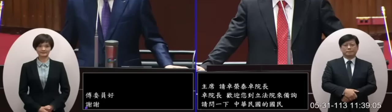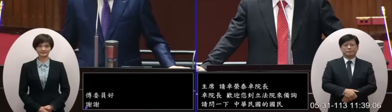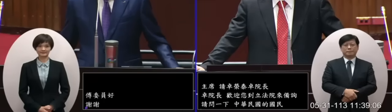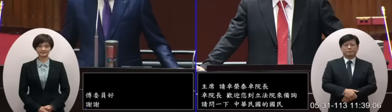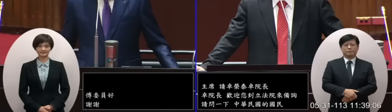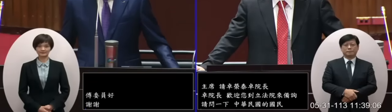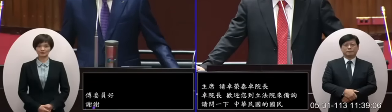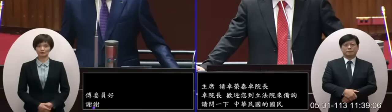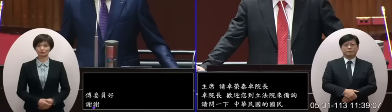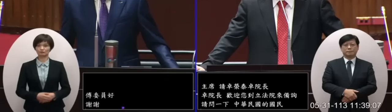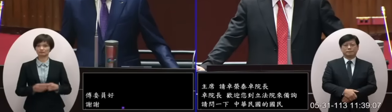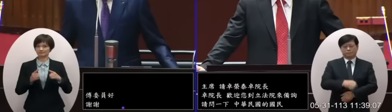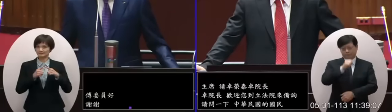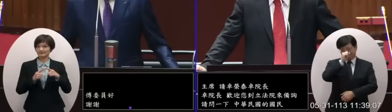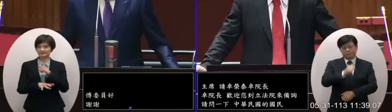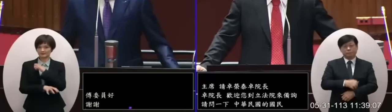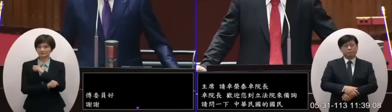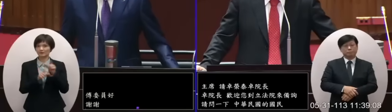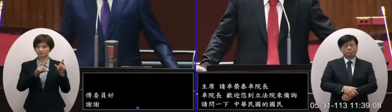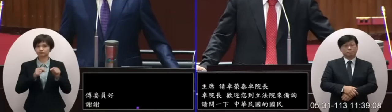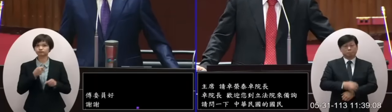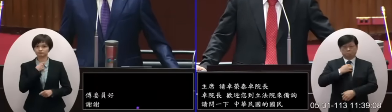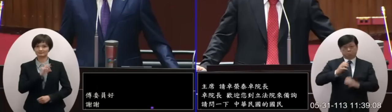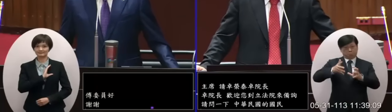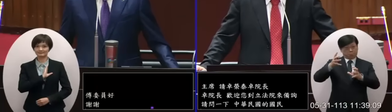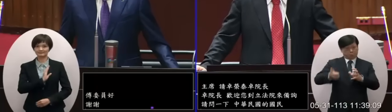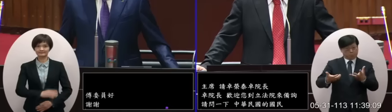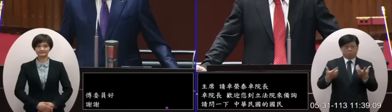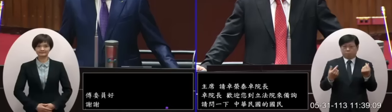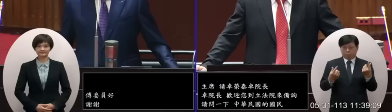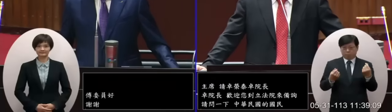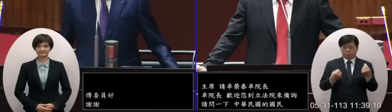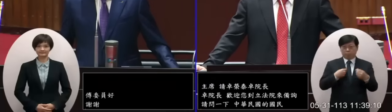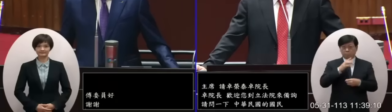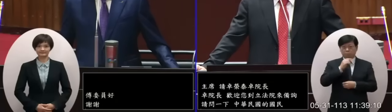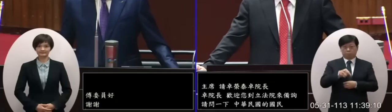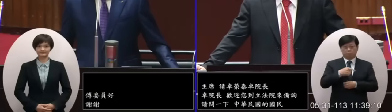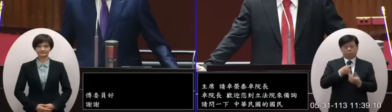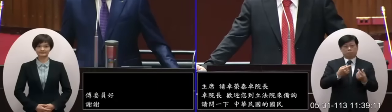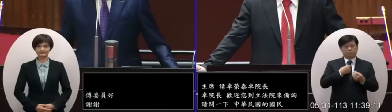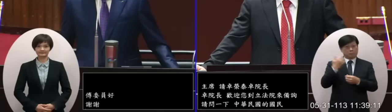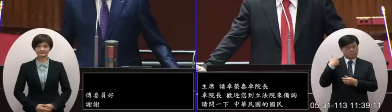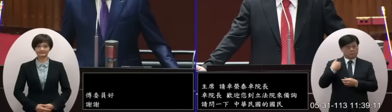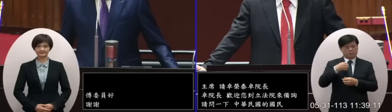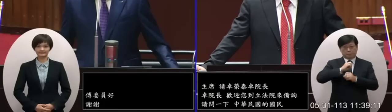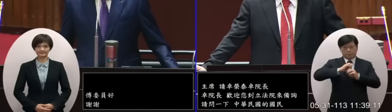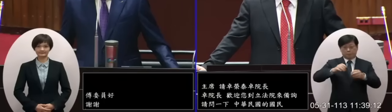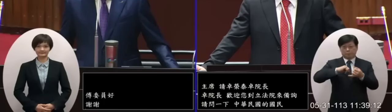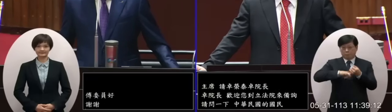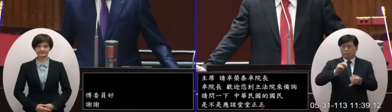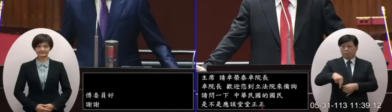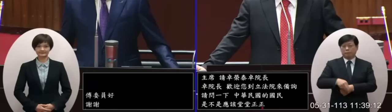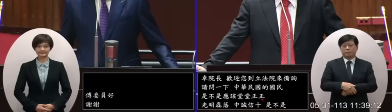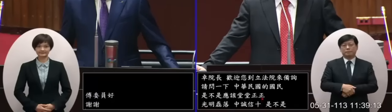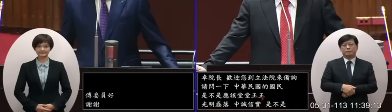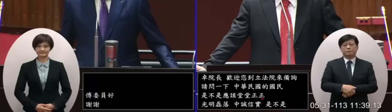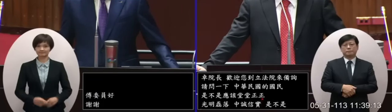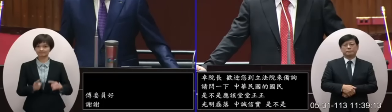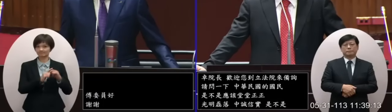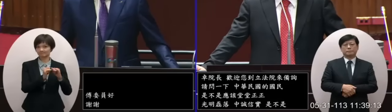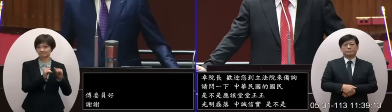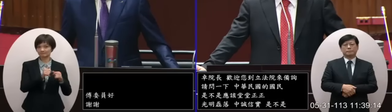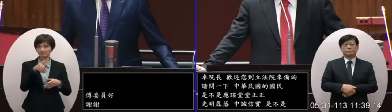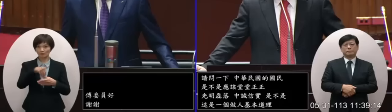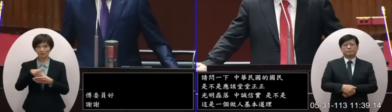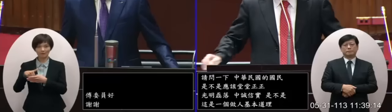是一个做人的基本道理。 好，那国家的元首是不是应该信守对人民的承诺？ 经过人民选票